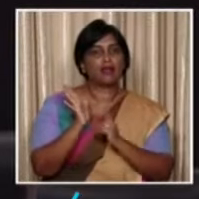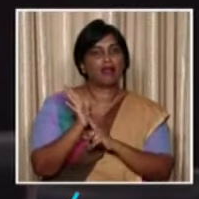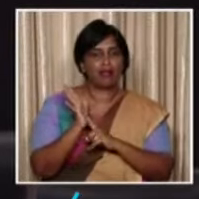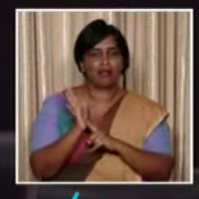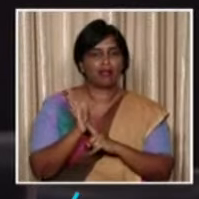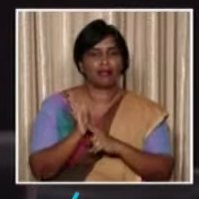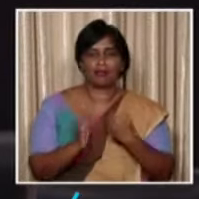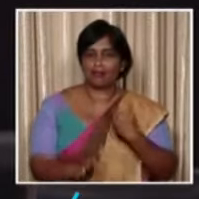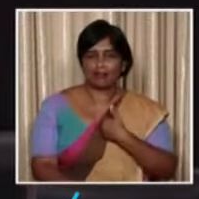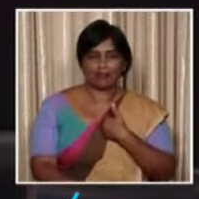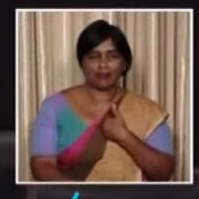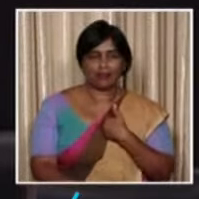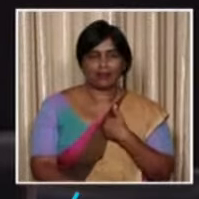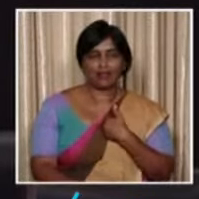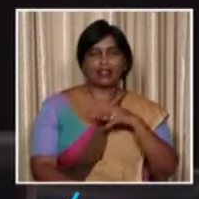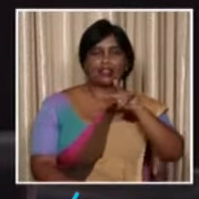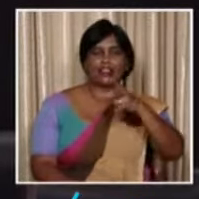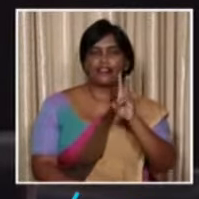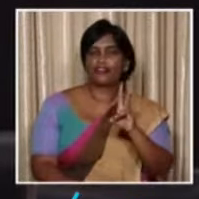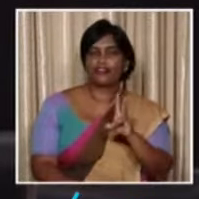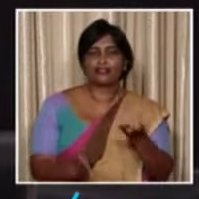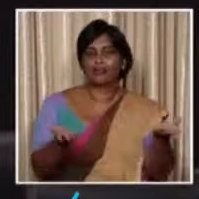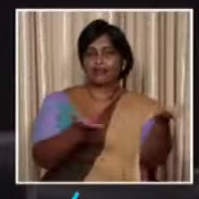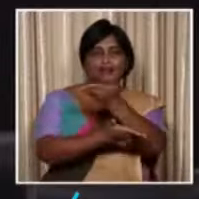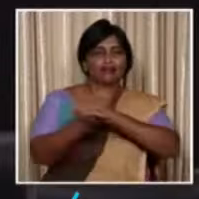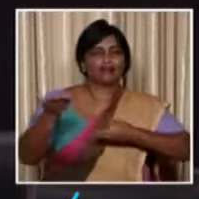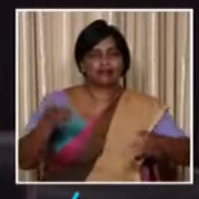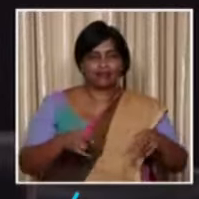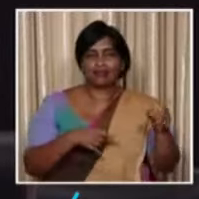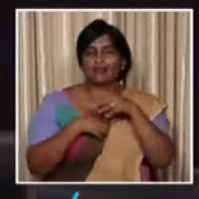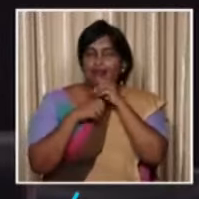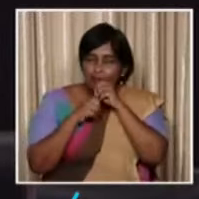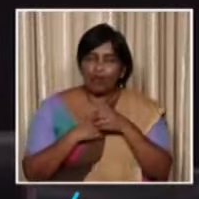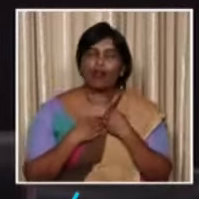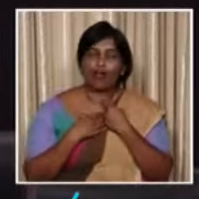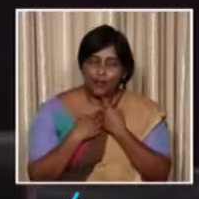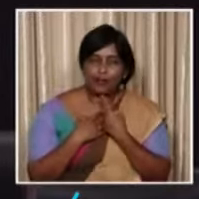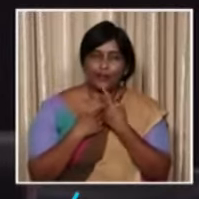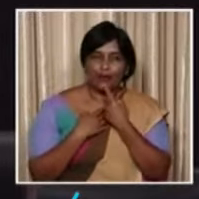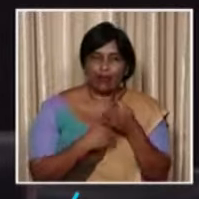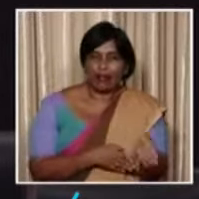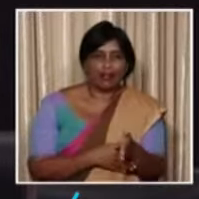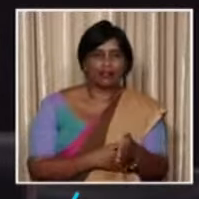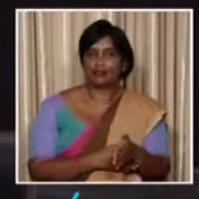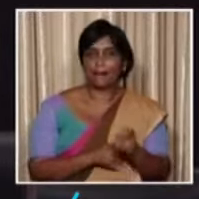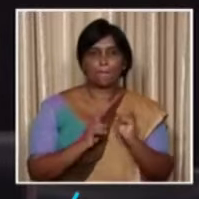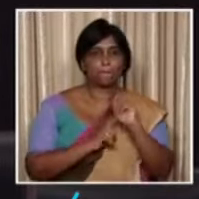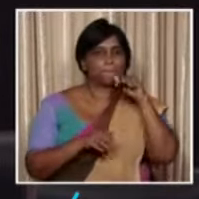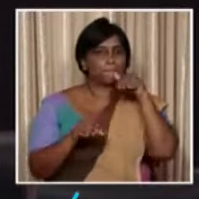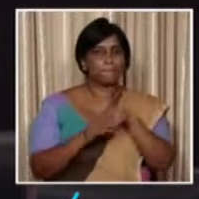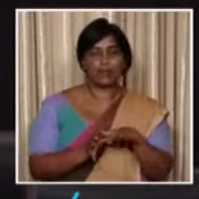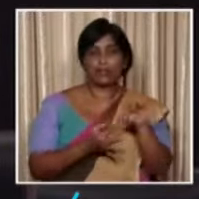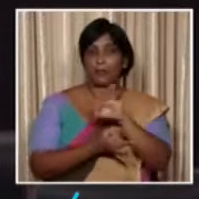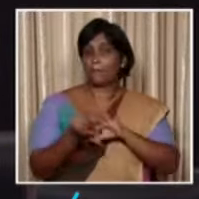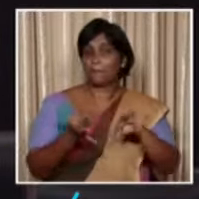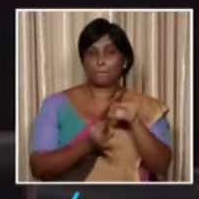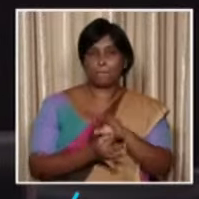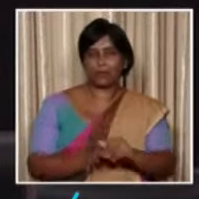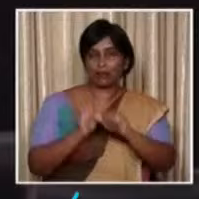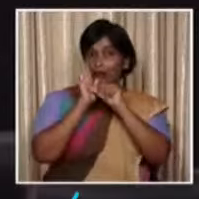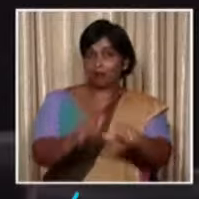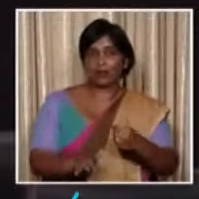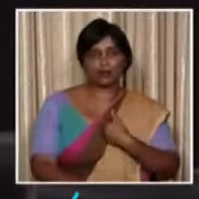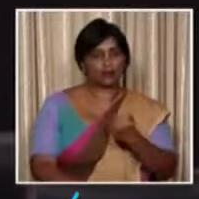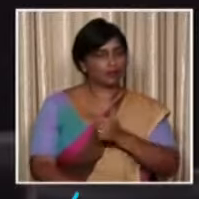නම් මේ 225ක මේක ඇතුලේ එහෙයි එහෙයි ගගා නිවටෙක් වෙලා මේ පාර්ලිමේන්තු ප්‍රජාතන්ත්‍රවාදේ පාව දෙන්න